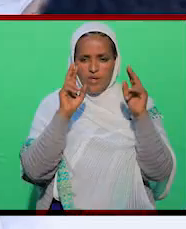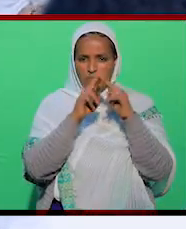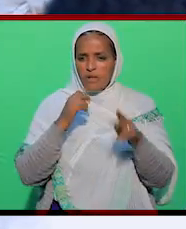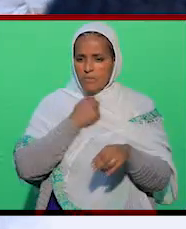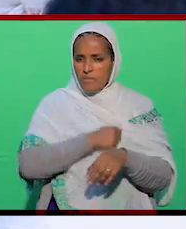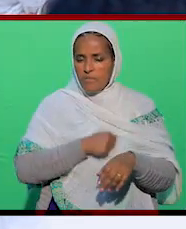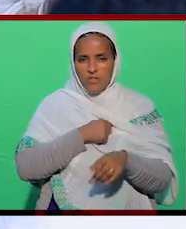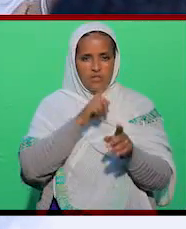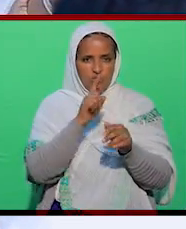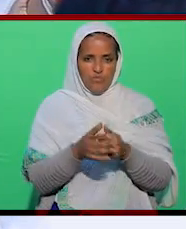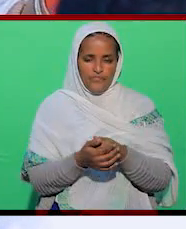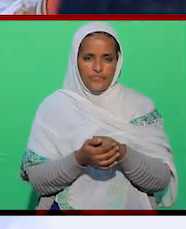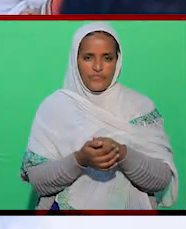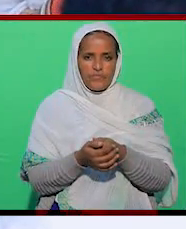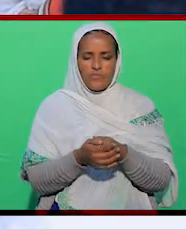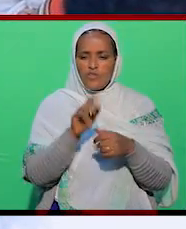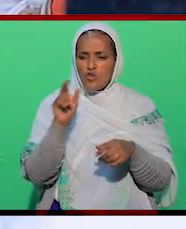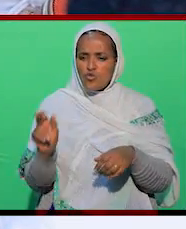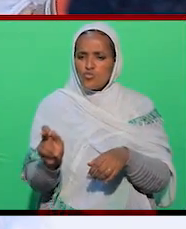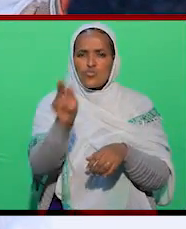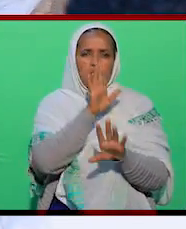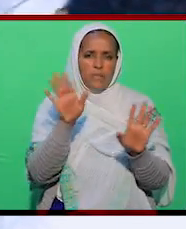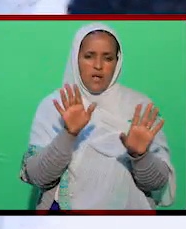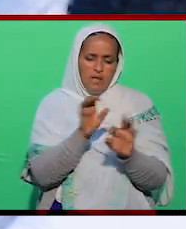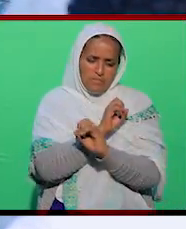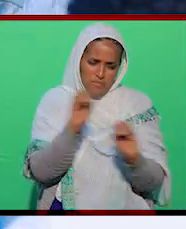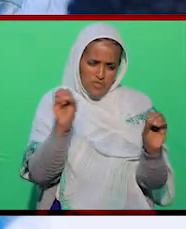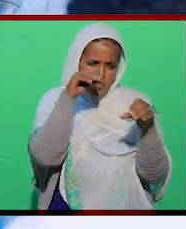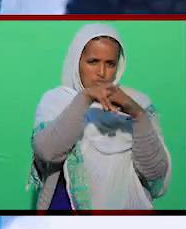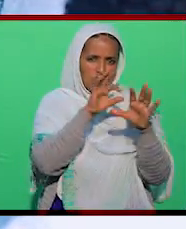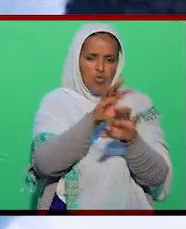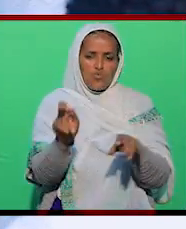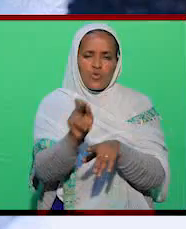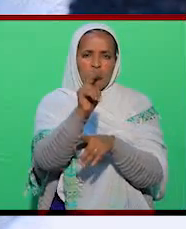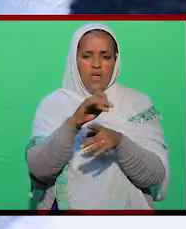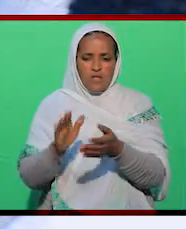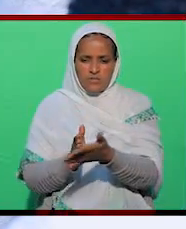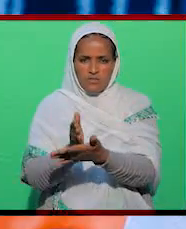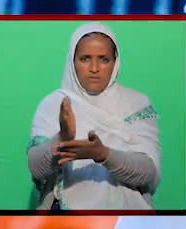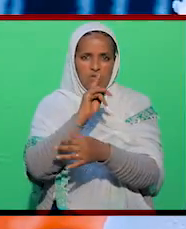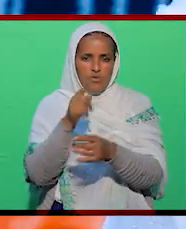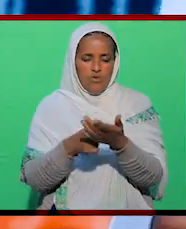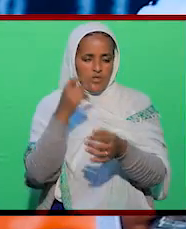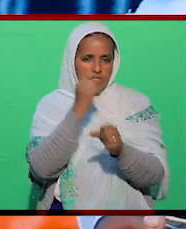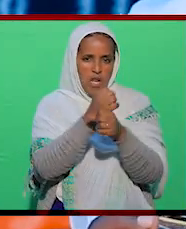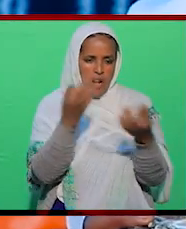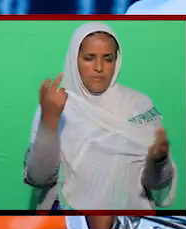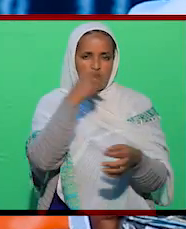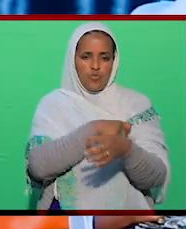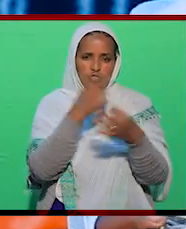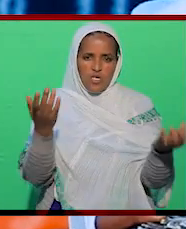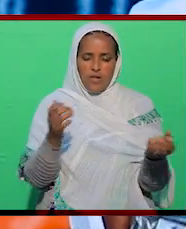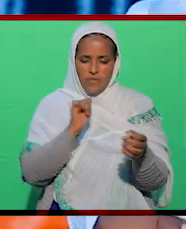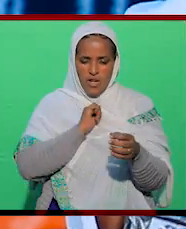እንዴ! በጣም እኮ የሚገርማችሁ እኮ በጣም ነው የምታዝኑት እኮ። ዱርዬዎች እኮ ናቸው፣ በምንም በምንም የሌሉ ስራ